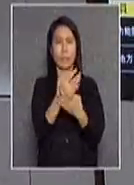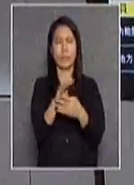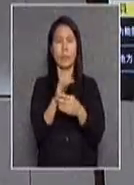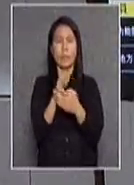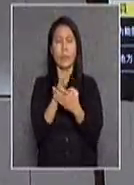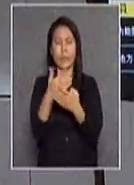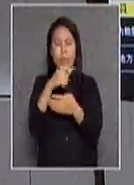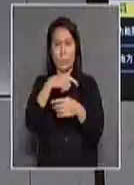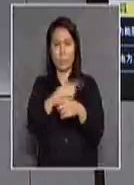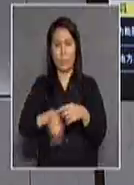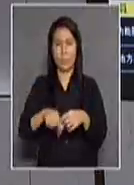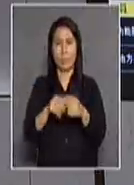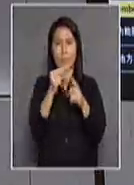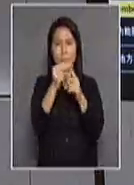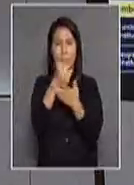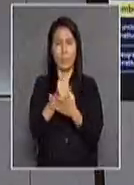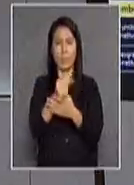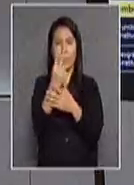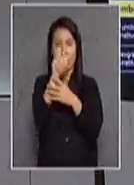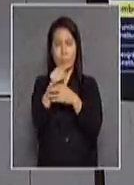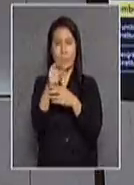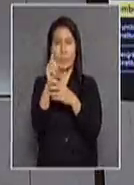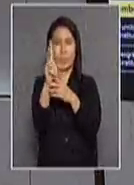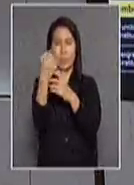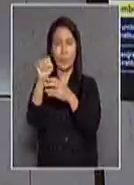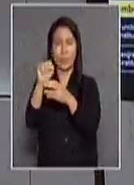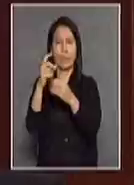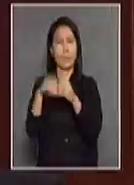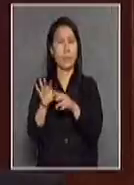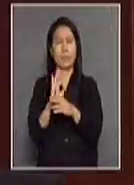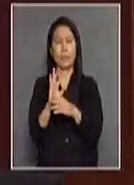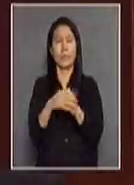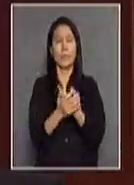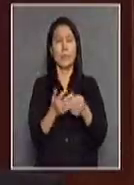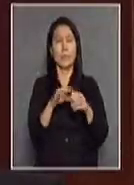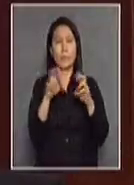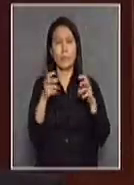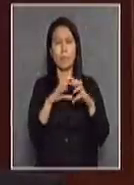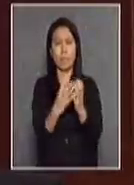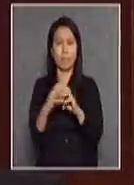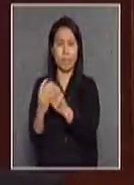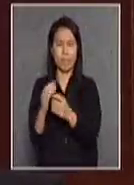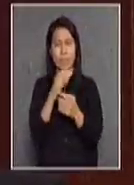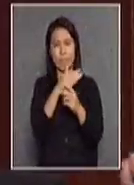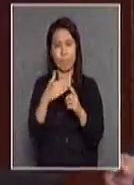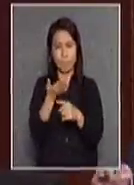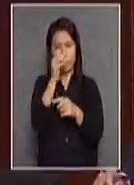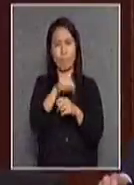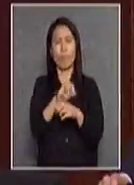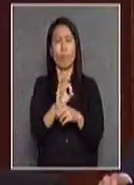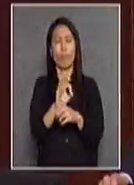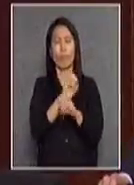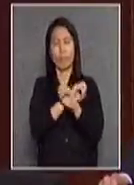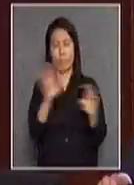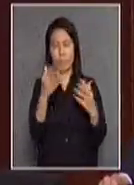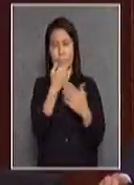直接選舉產生的議員17位出席，2位贊成，12位反對，沒有人棄權。議題未獲得兩部分在席委員分別以過半數贊成，我宣布修正案